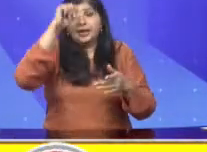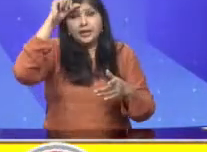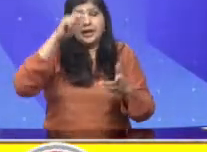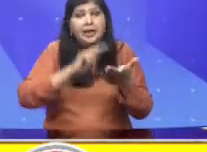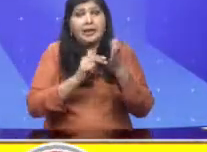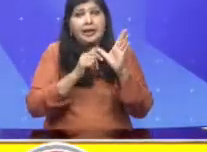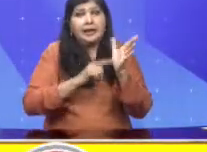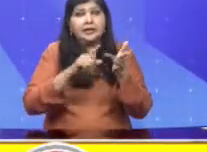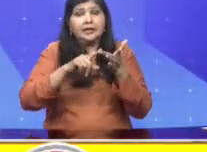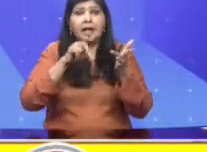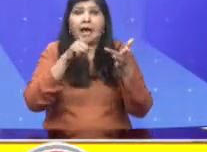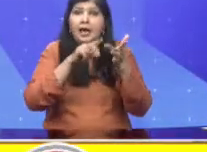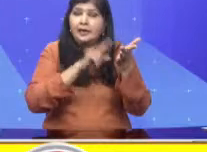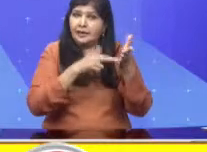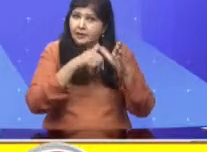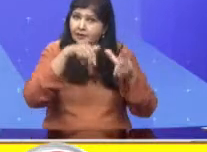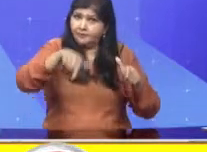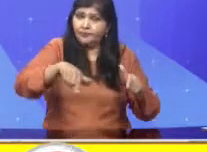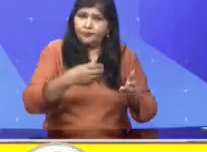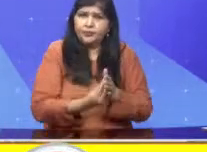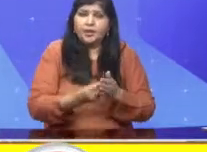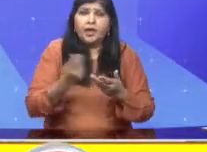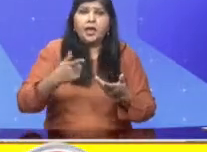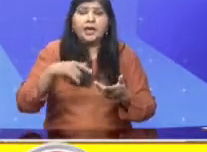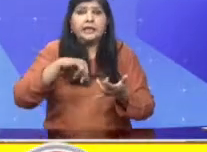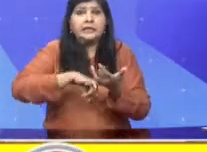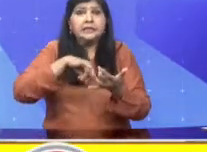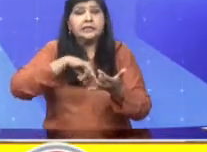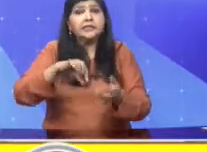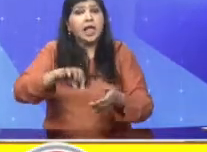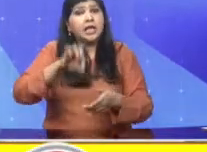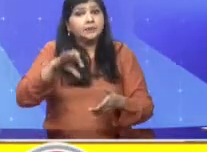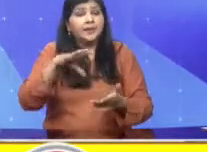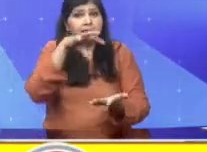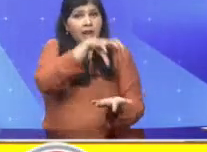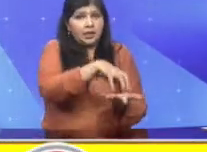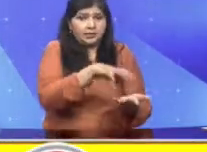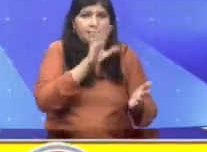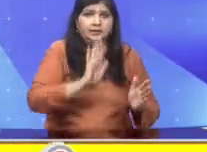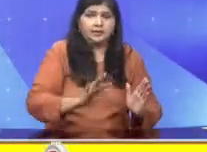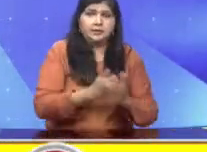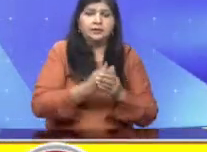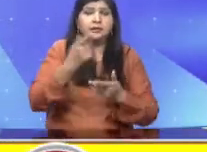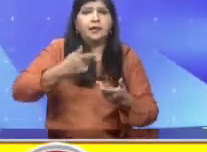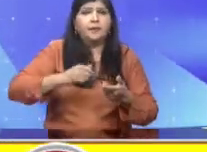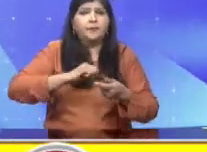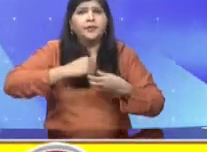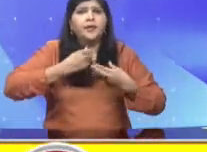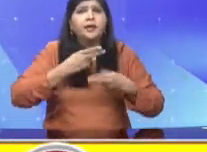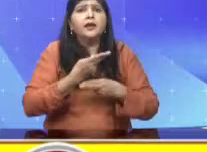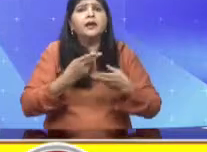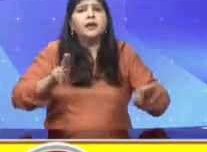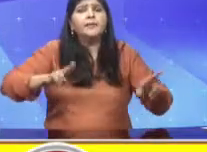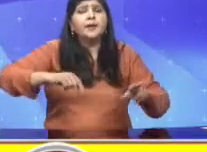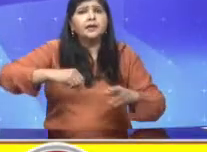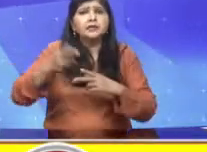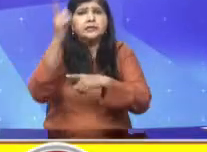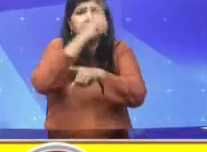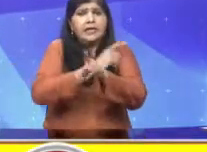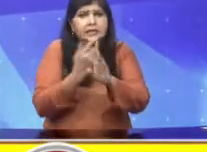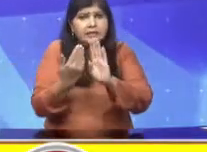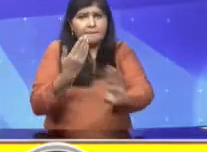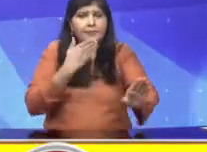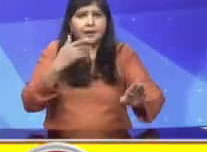यानी आई एने का एक प्रमुक ठिकाना था, यहां आजादी के पहले ही, आई एने के